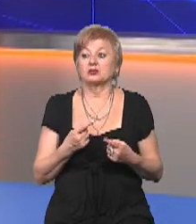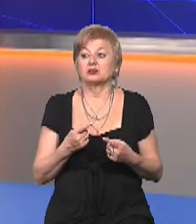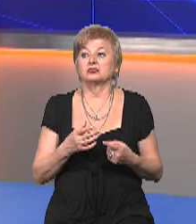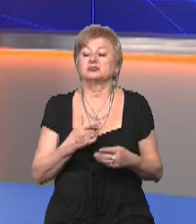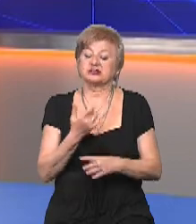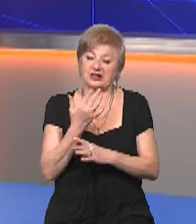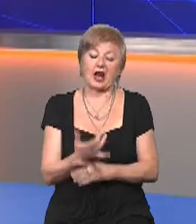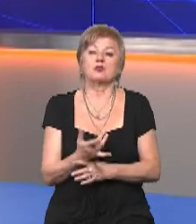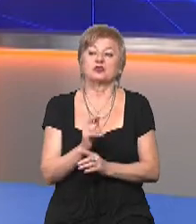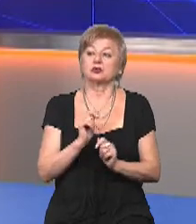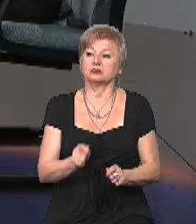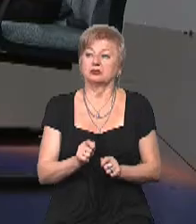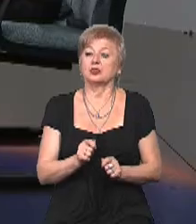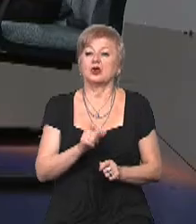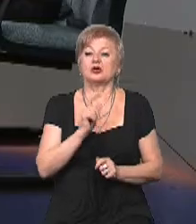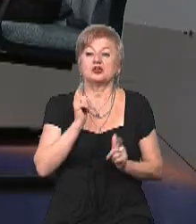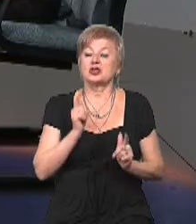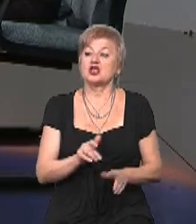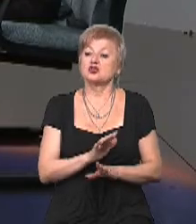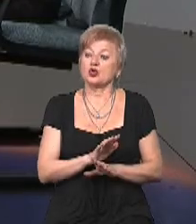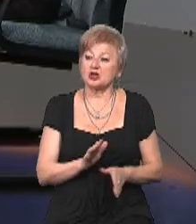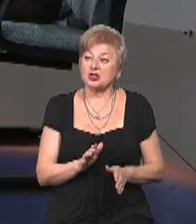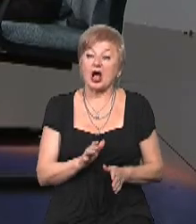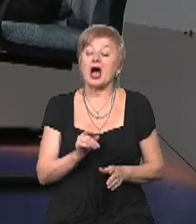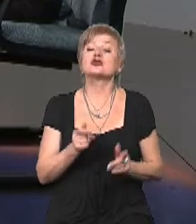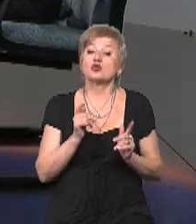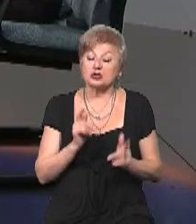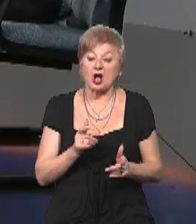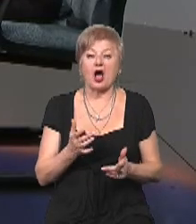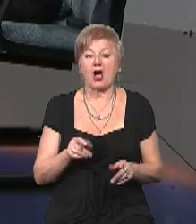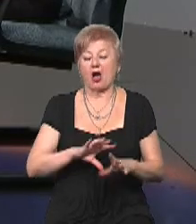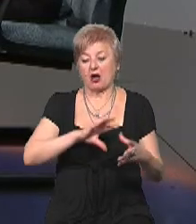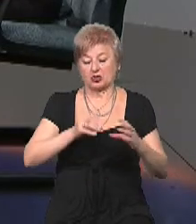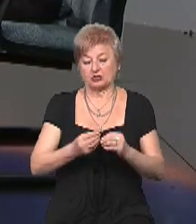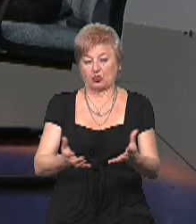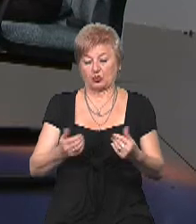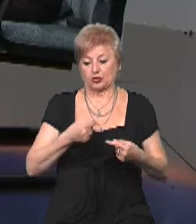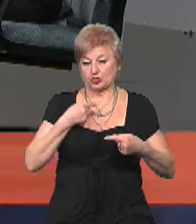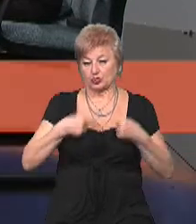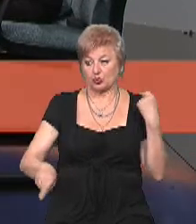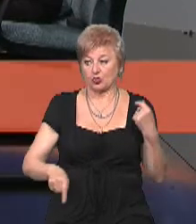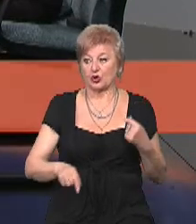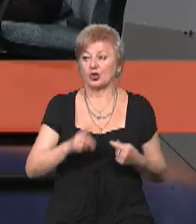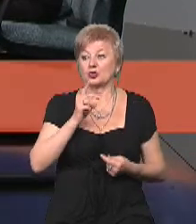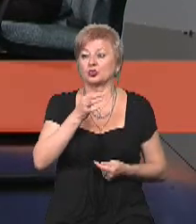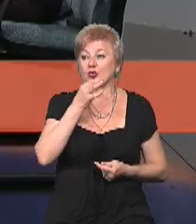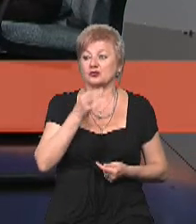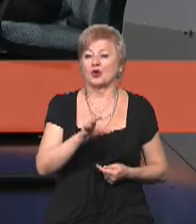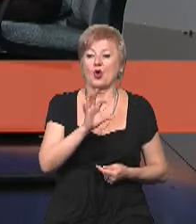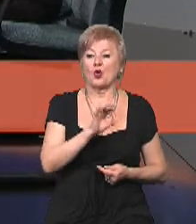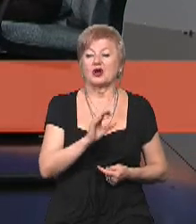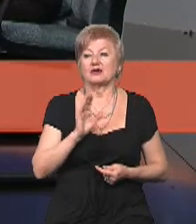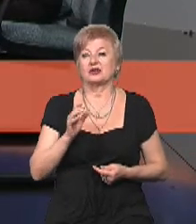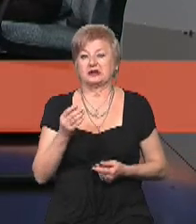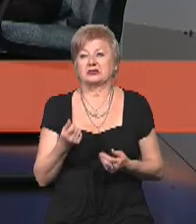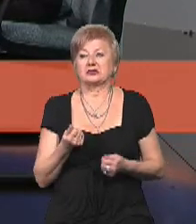определенные требования, с ними соглашались, а в результате получили совсем другие цифры. То есть те, что назвал Олег Валентинович